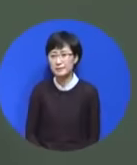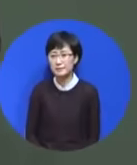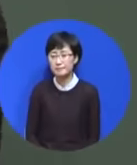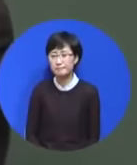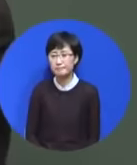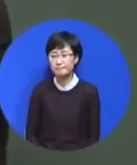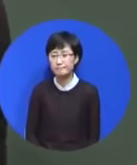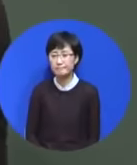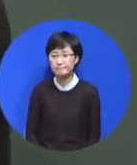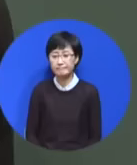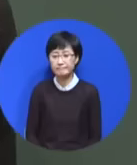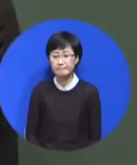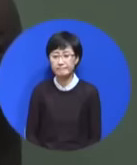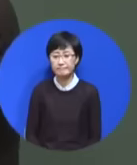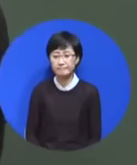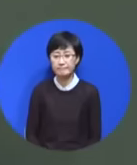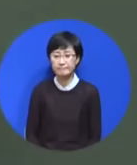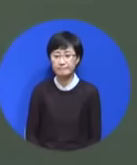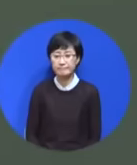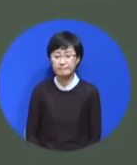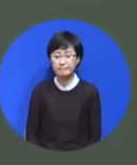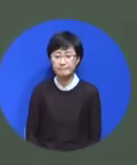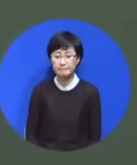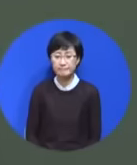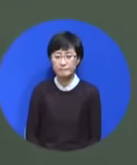자 어떻습니까이